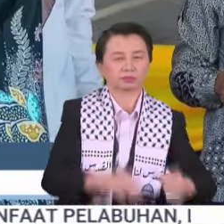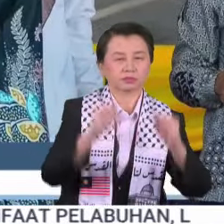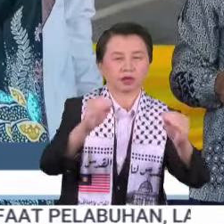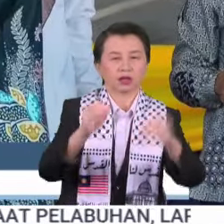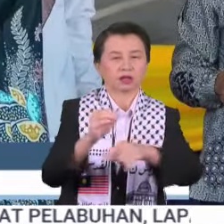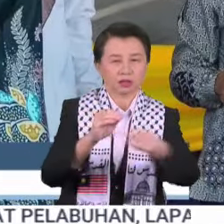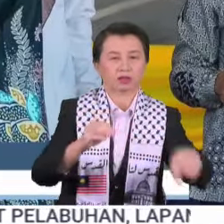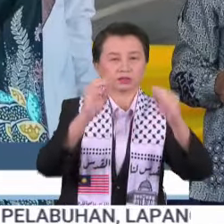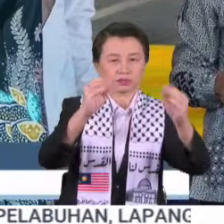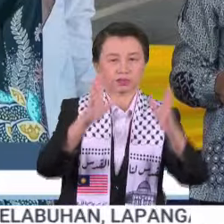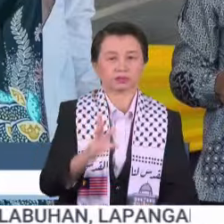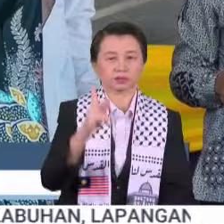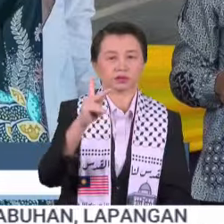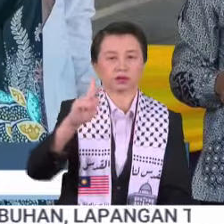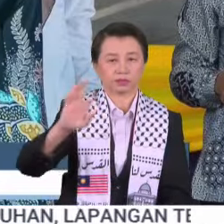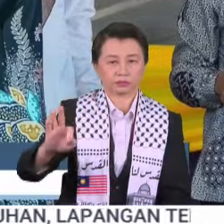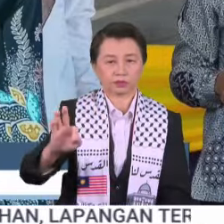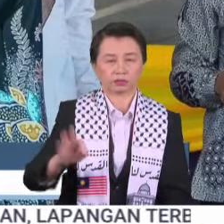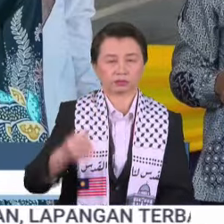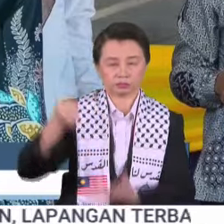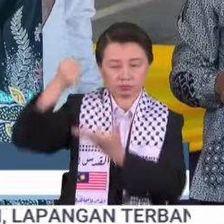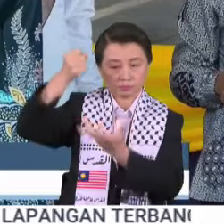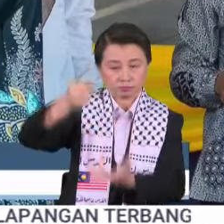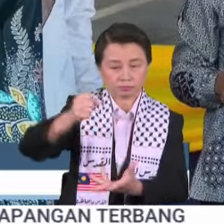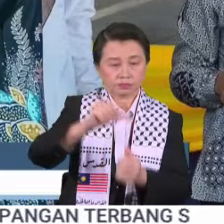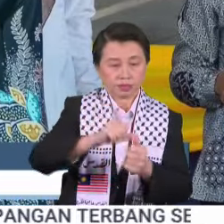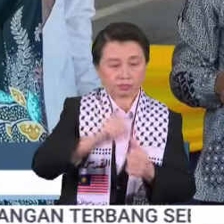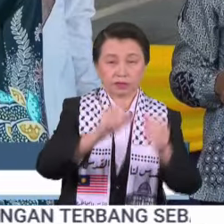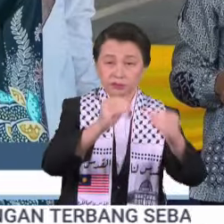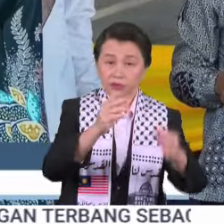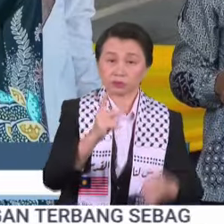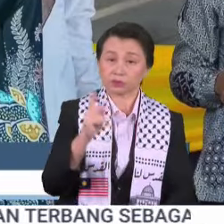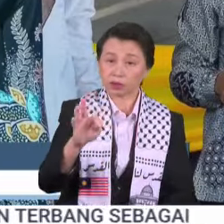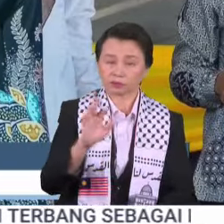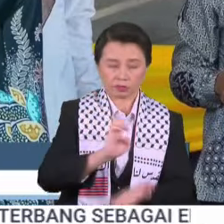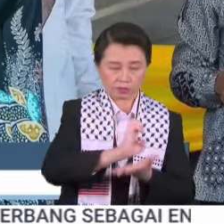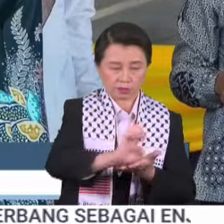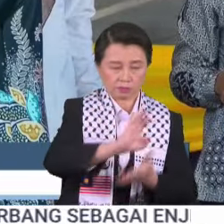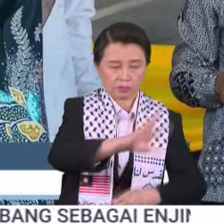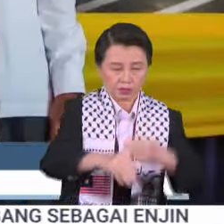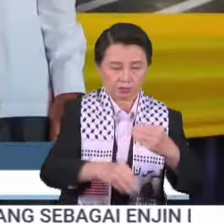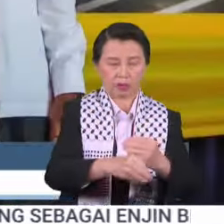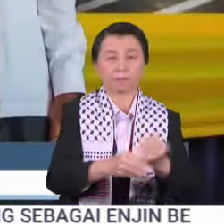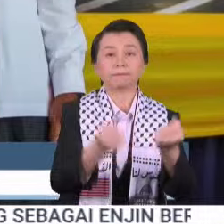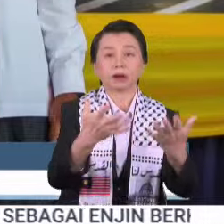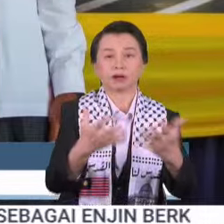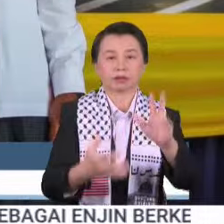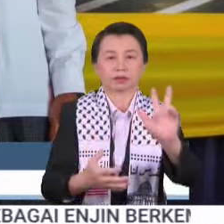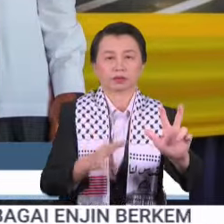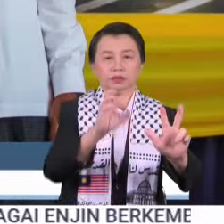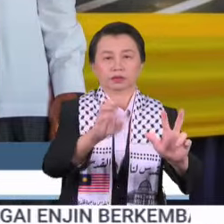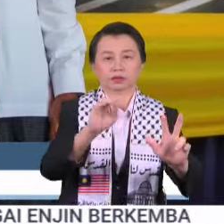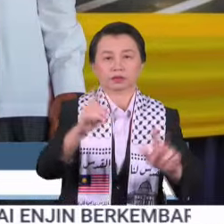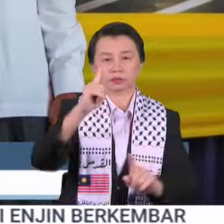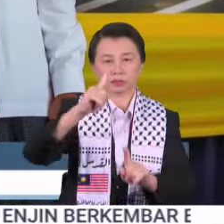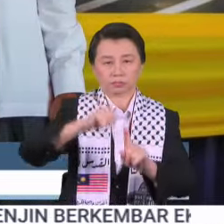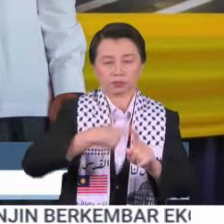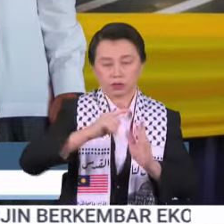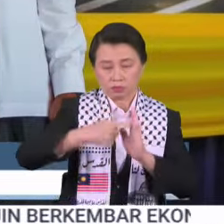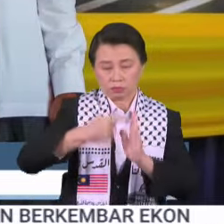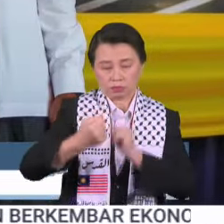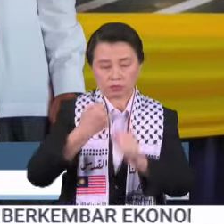guru-guru KAFA. Menerusi peruntukan itu, setiap guru KAFA akan menerima elawan tambahan sebanyak RM300 sebulan